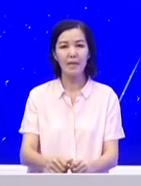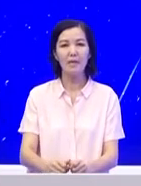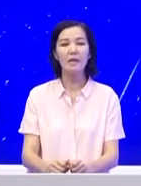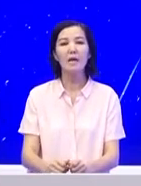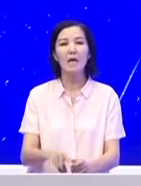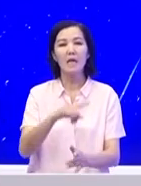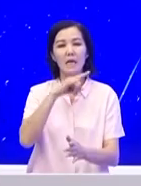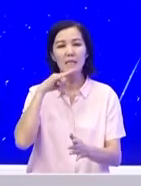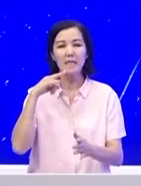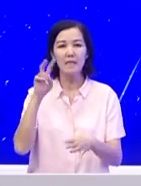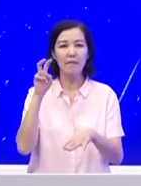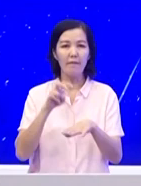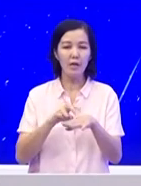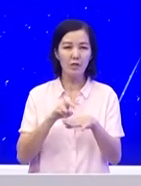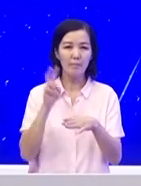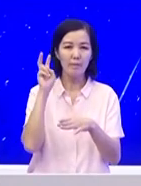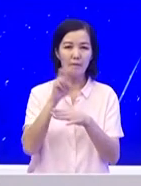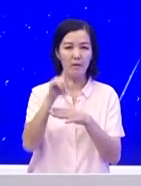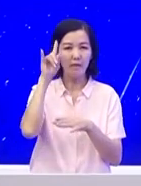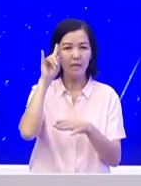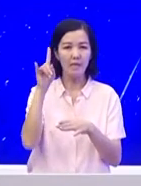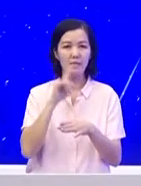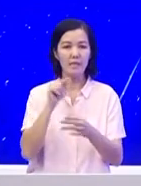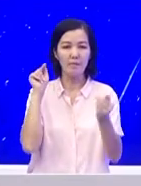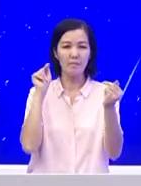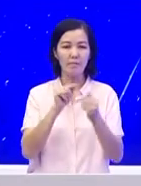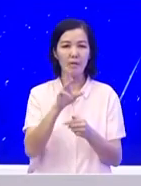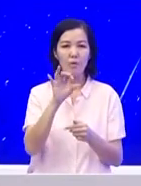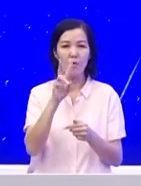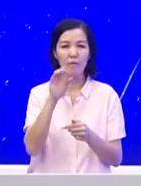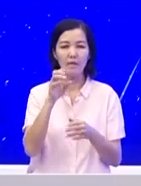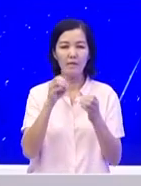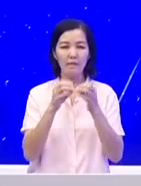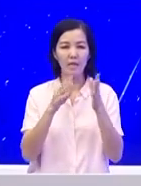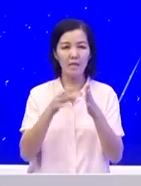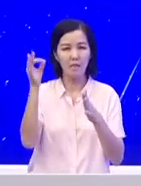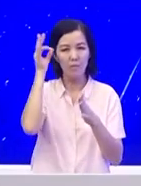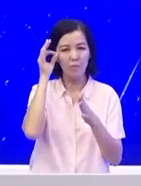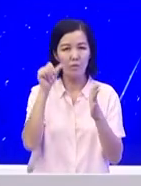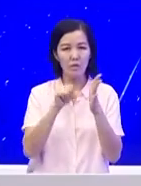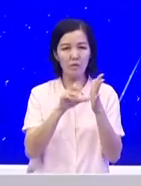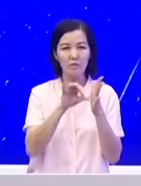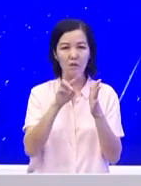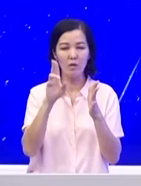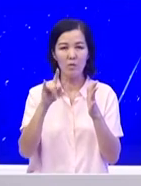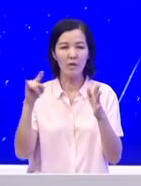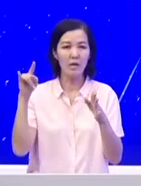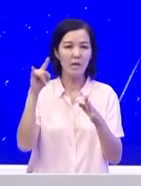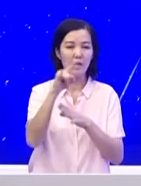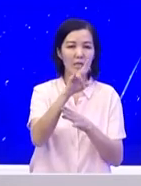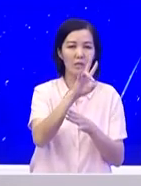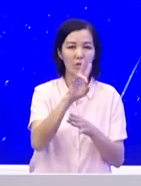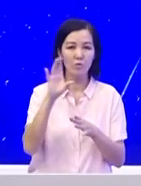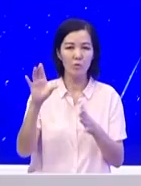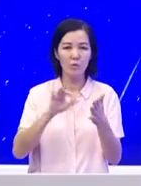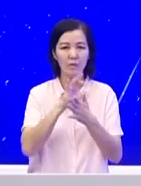Продолжаем выпуск. Российские врачи прибыли в Казахстан для борьбы с COVID-19. Напомним, 6 июля их рейс приземлился в Нур-Султане, где